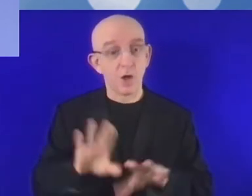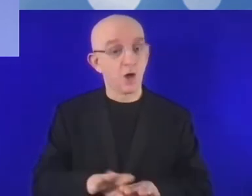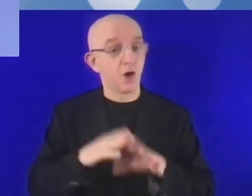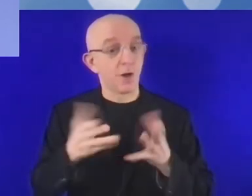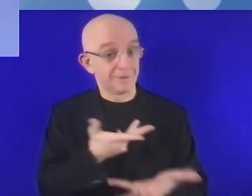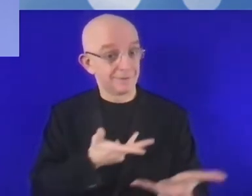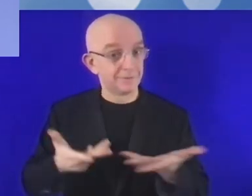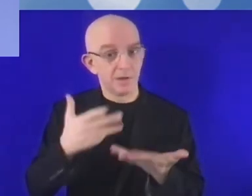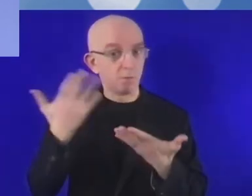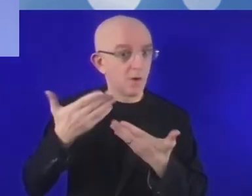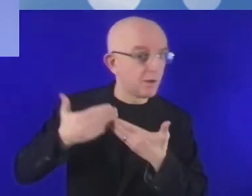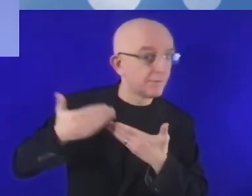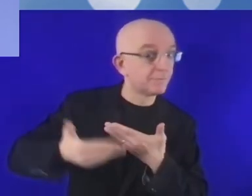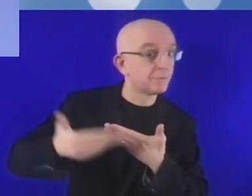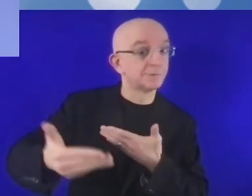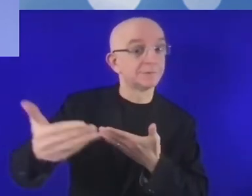أمامنا